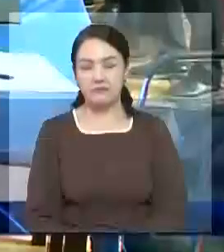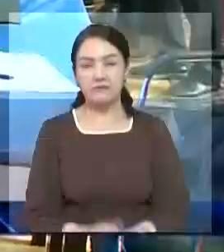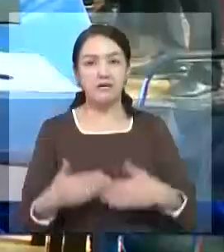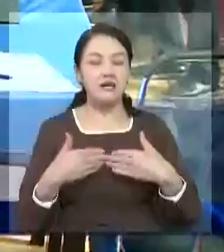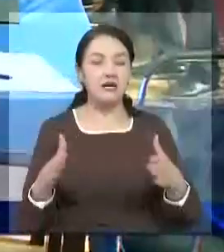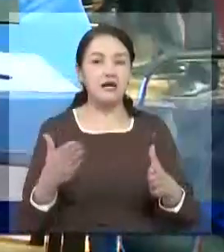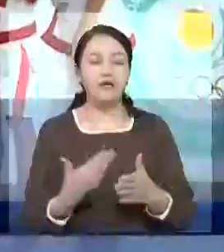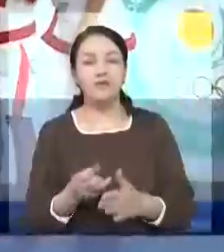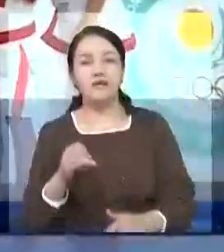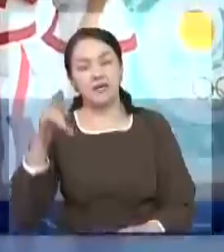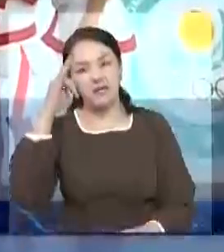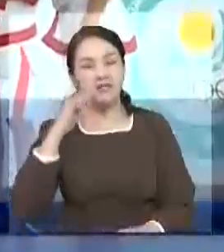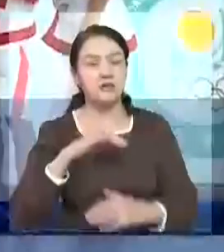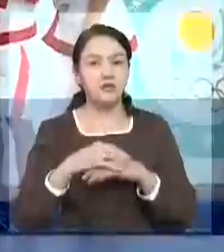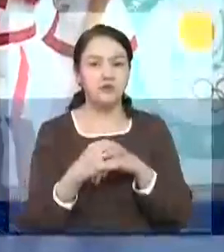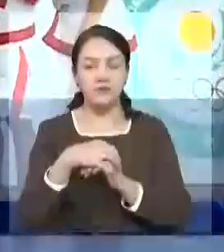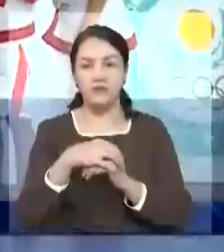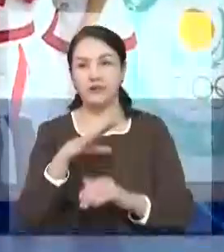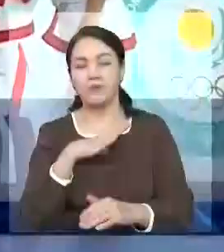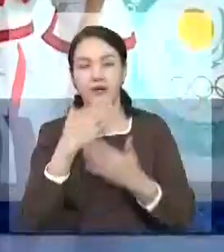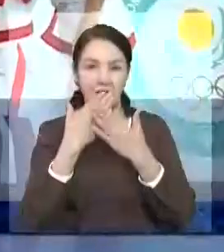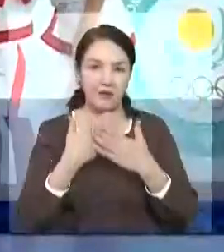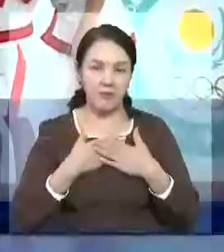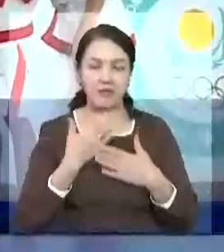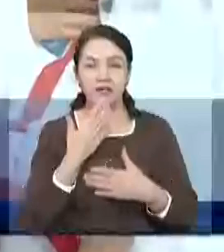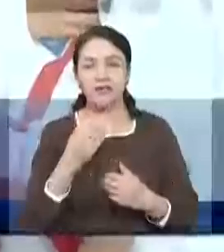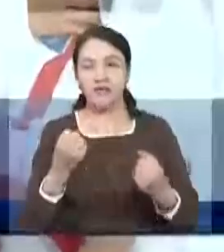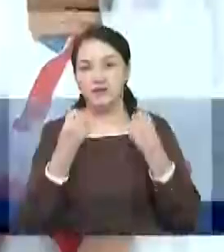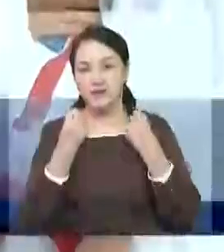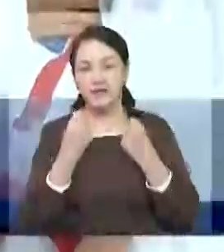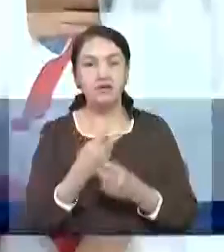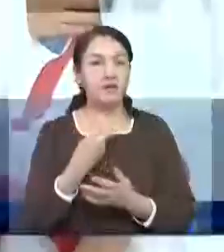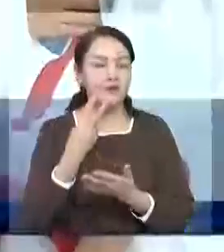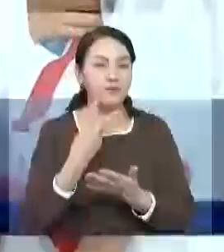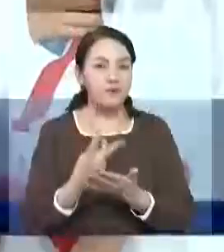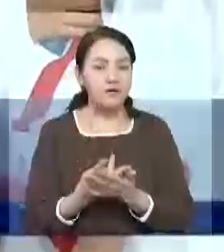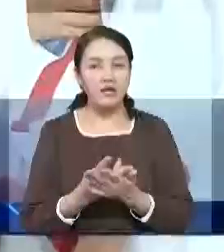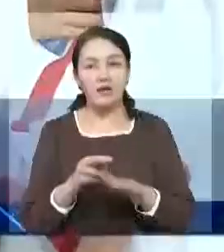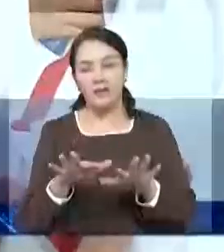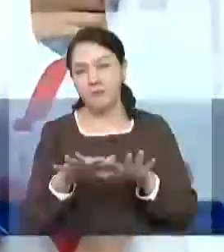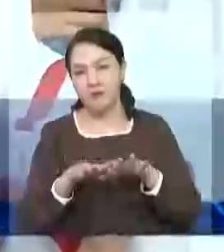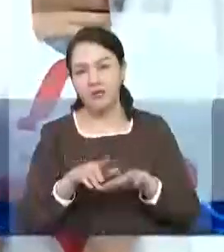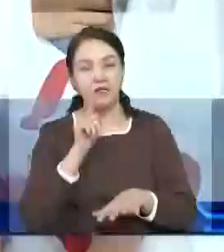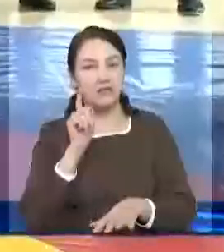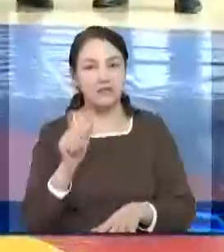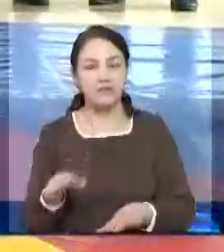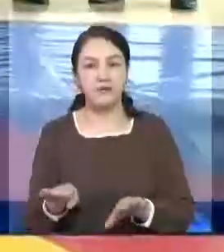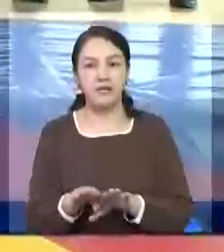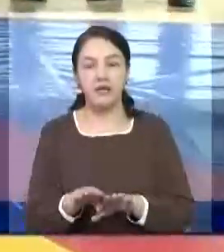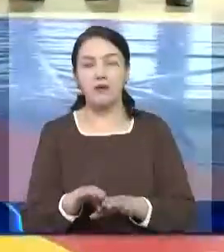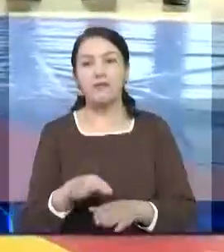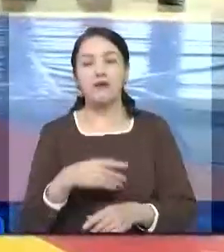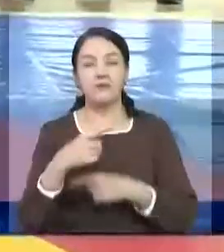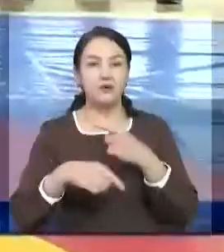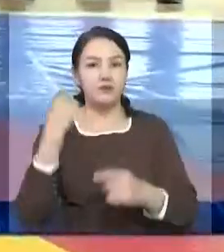Открытый областной чемпионат по Казакшак-Курес стал событием для любителей национальных видов спорта. Об этом свидетельствуют переполненные трибуны Жастар-Арены. Юные палуаны,